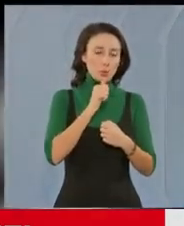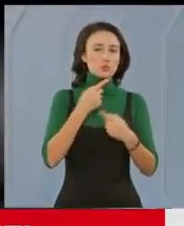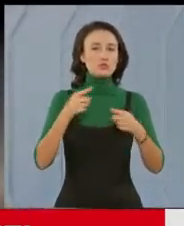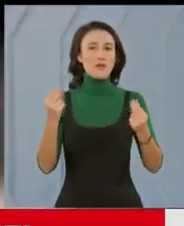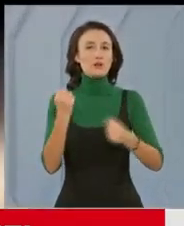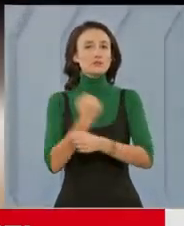droguri